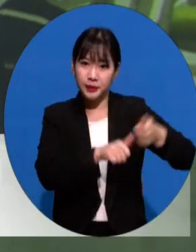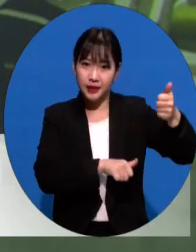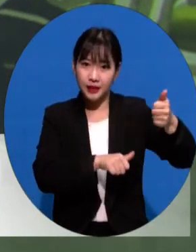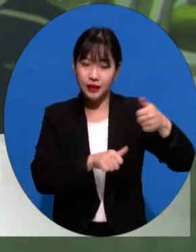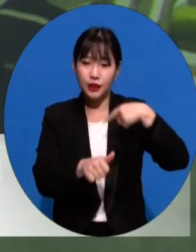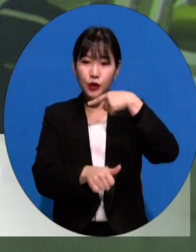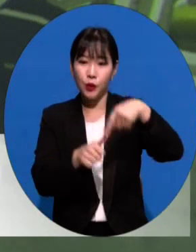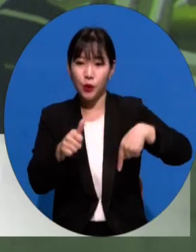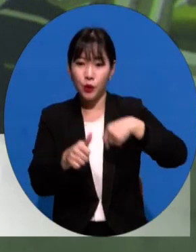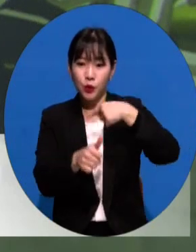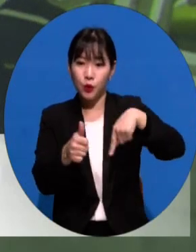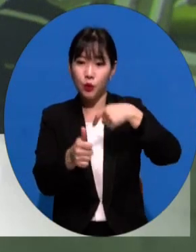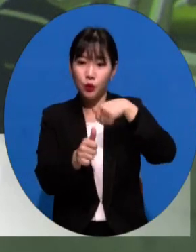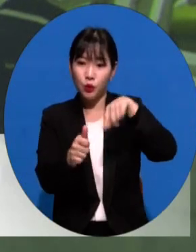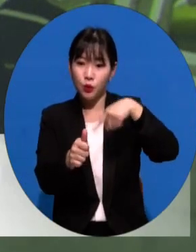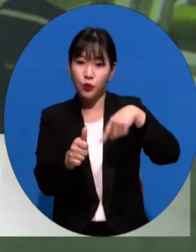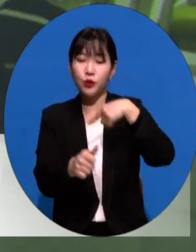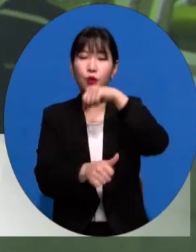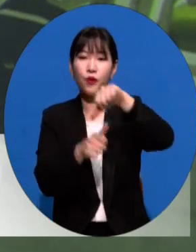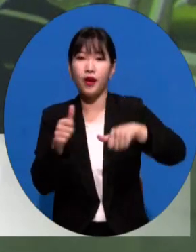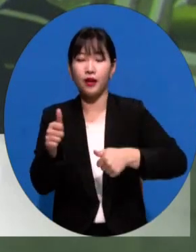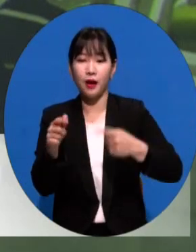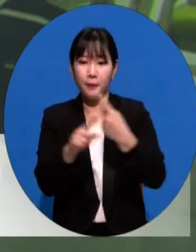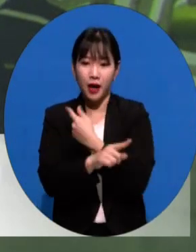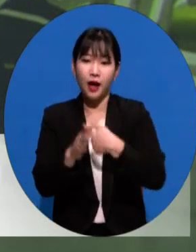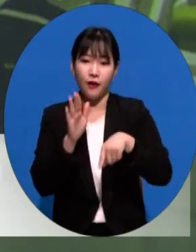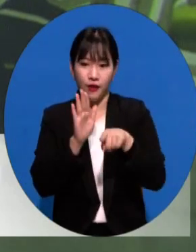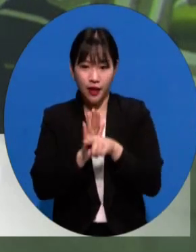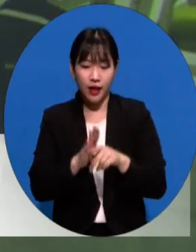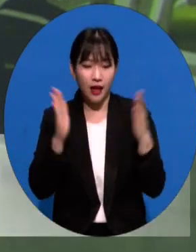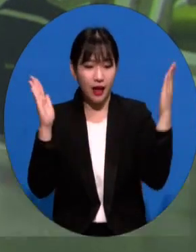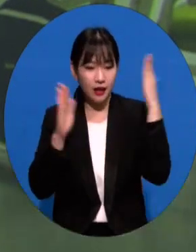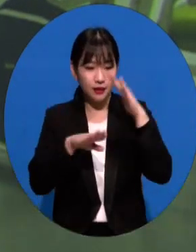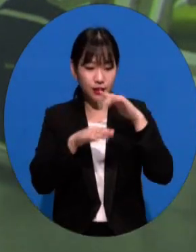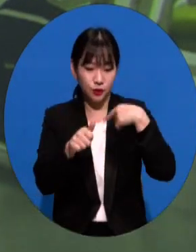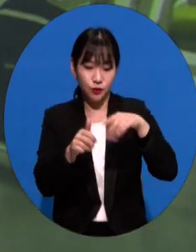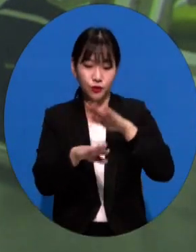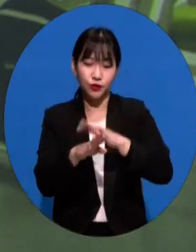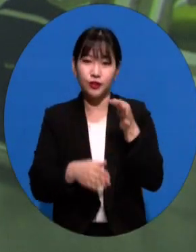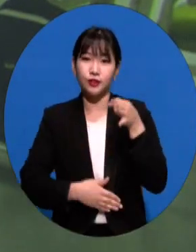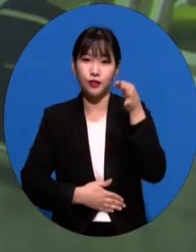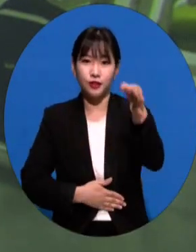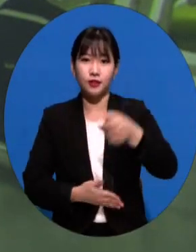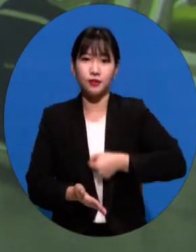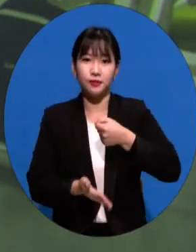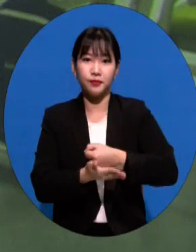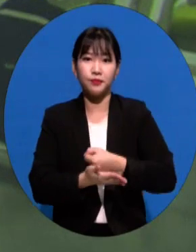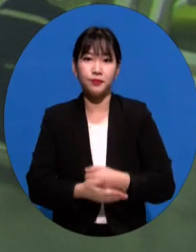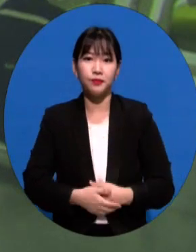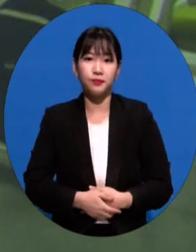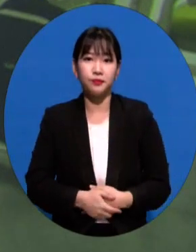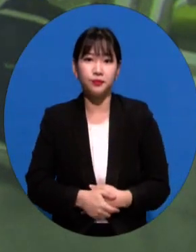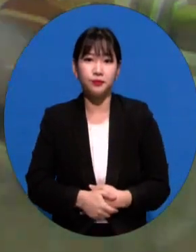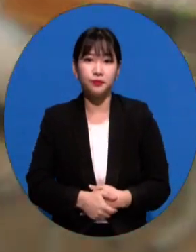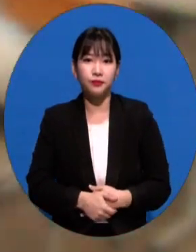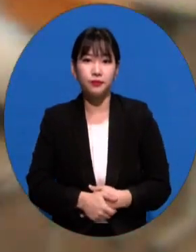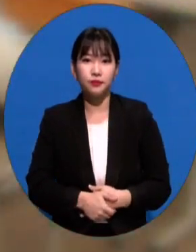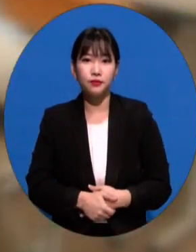교육 환경 여권 개선을 위해 학생 교육수당을 지급하기로 했습니다 박종호 기자입니다